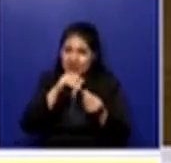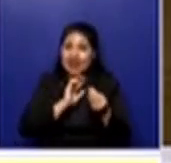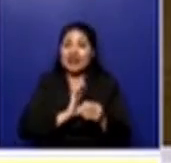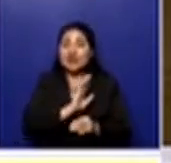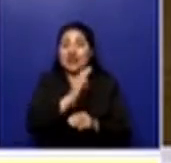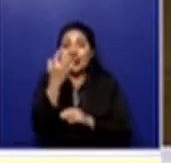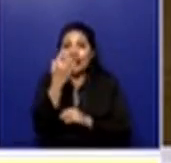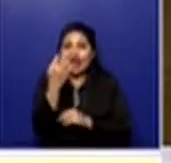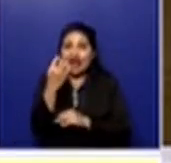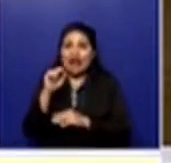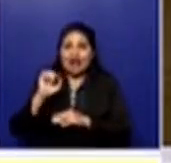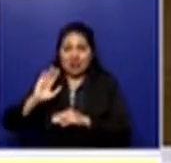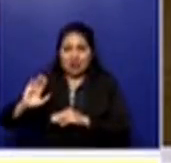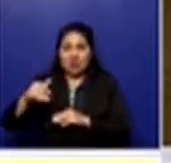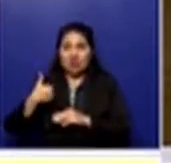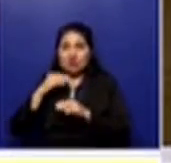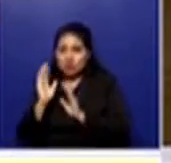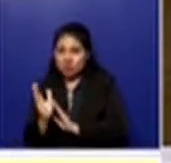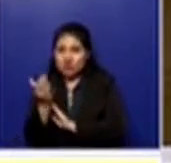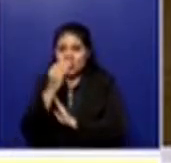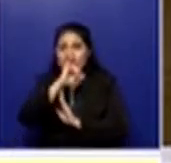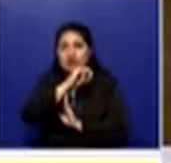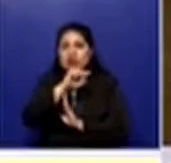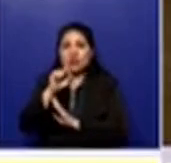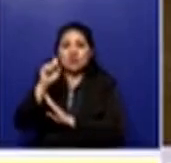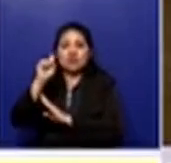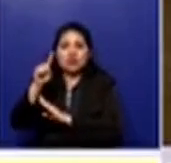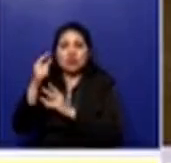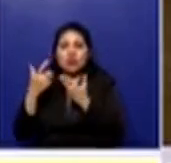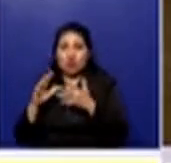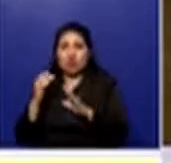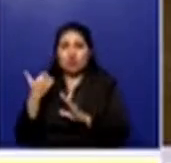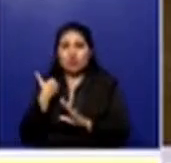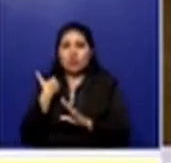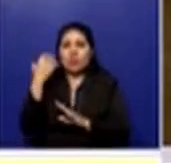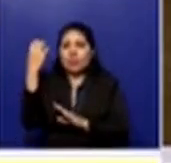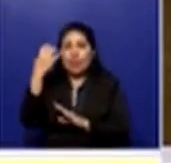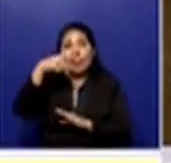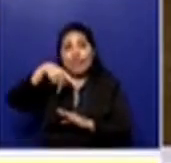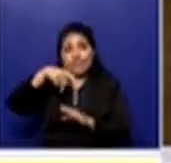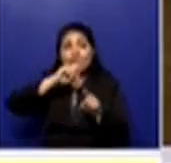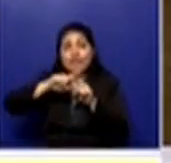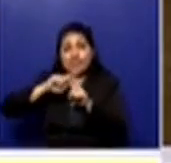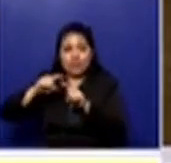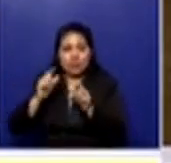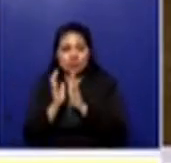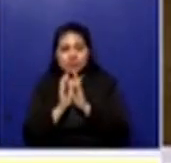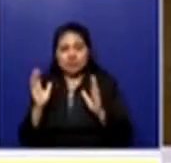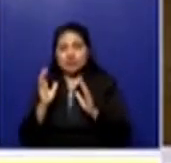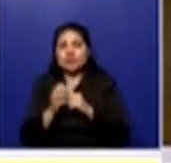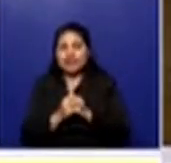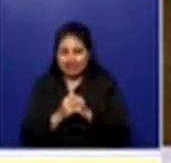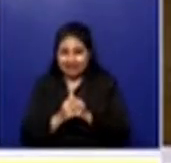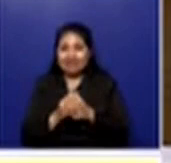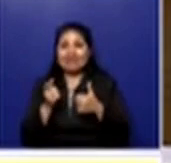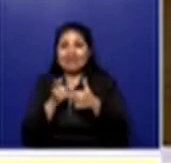ความยั่งยืนที่เรานำเสนอทุกเช้าวันจันทร์ถึงวันศุกร์แล้วก็มีรายการพิเศษต่างๆที่ตามมาอีกมากมายนะคะนั่นเป็นประเด็นแร